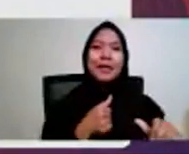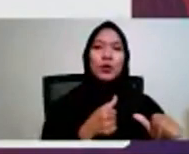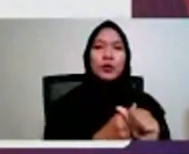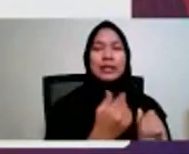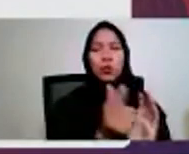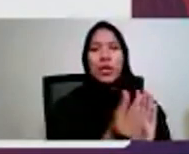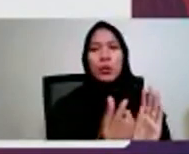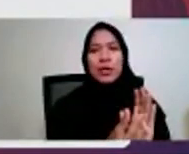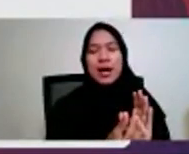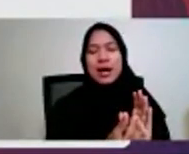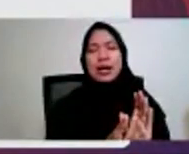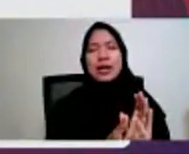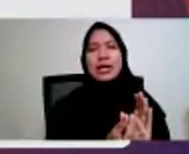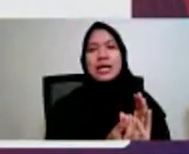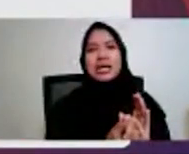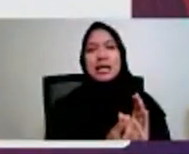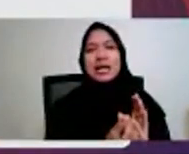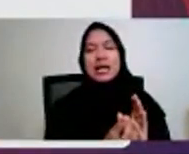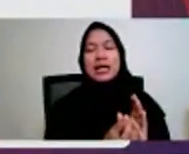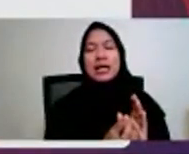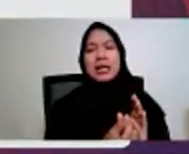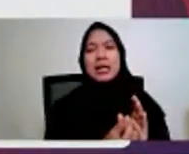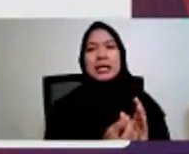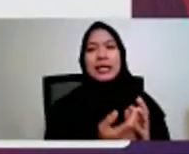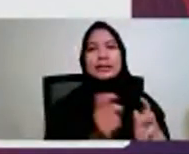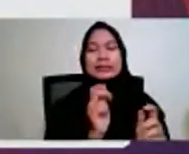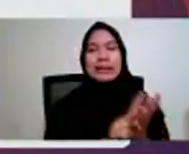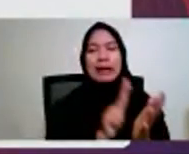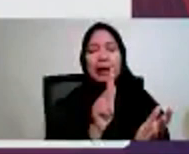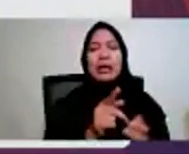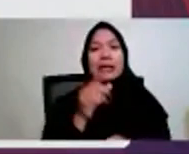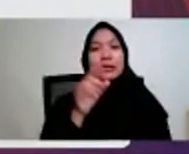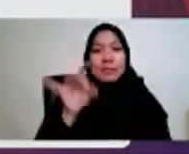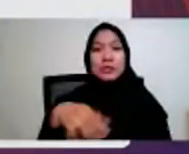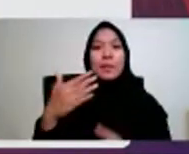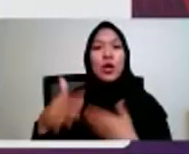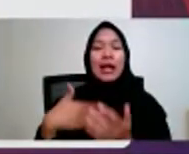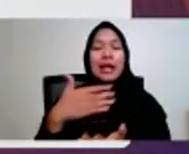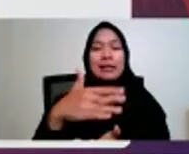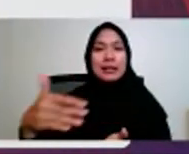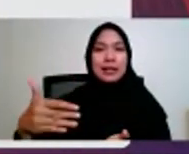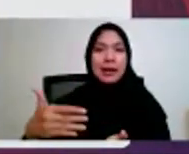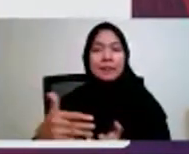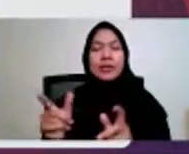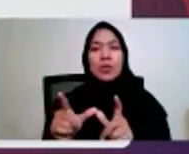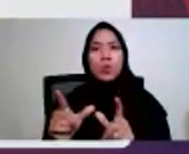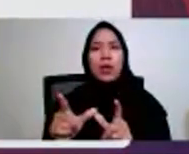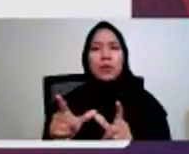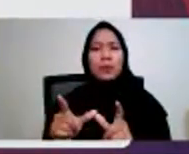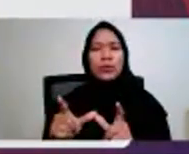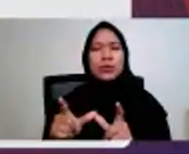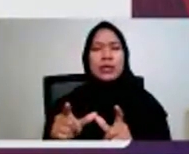undang-undang yang akan diterbitkan termasuk juga pengelolaan data meskipun Bangun Desa